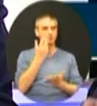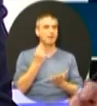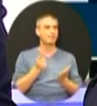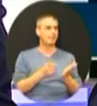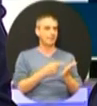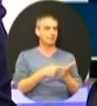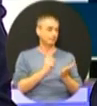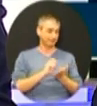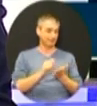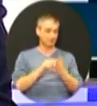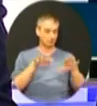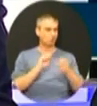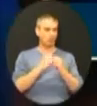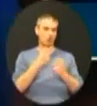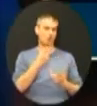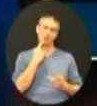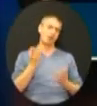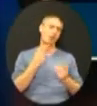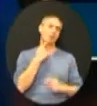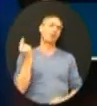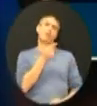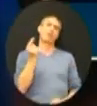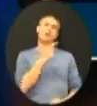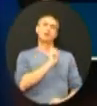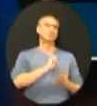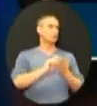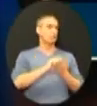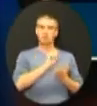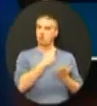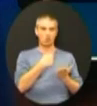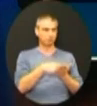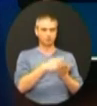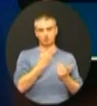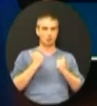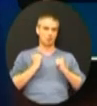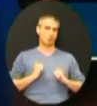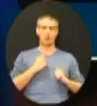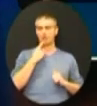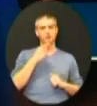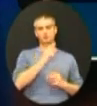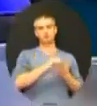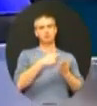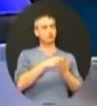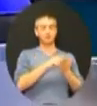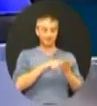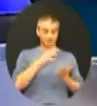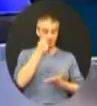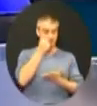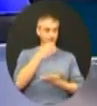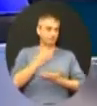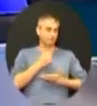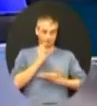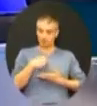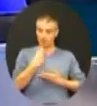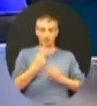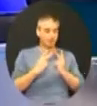פעמים למשרדי ממשלה או לשרים קל להגיד זה האוצר אני לא בטוח שזה לא כי נוח להגיד זה האוצר כי אם התקציב היה אצלהם והם